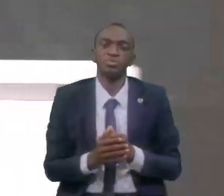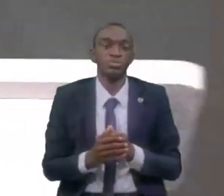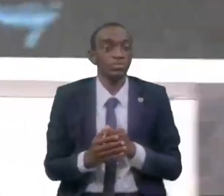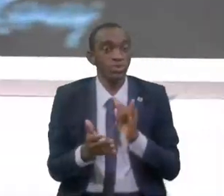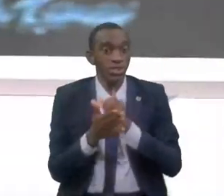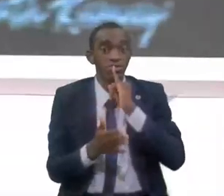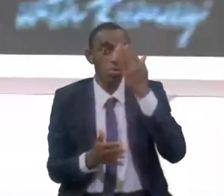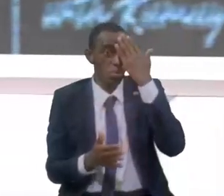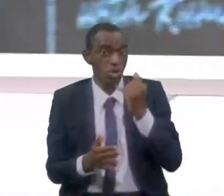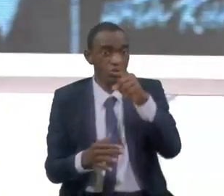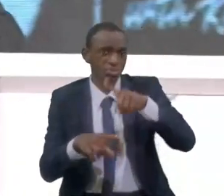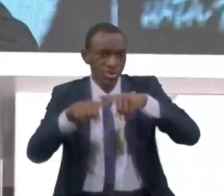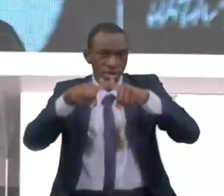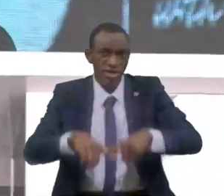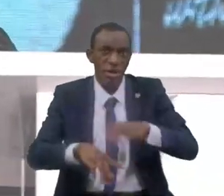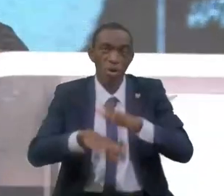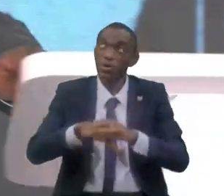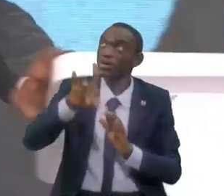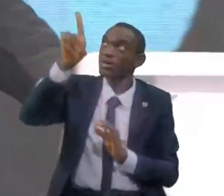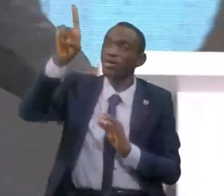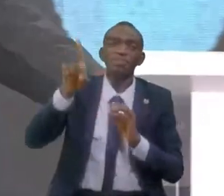C'est pourquoi vous devez vous appuyer sur lui.